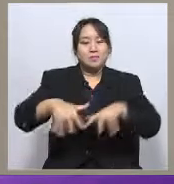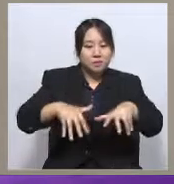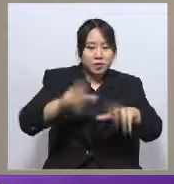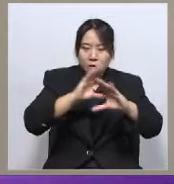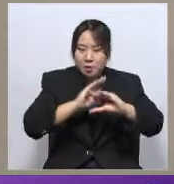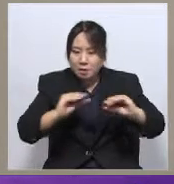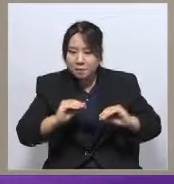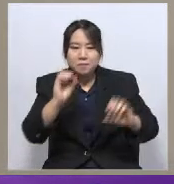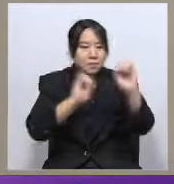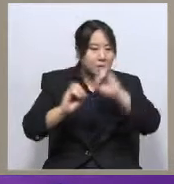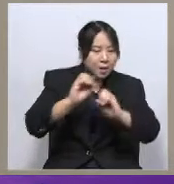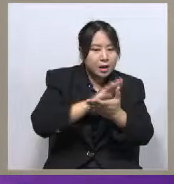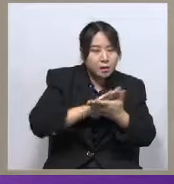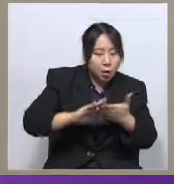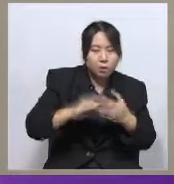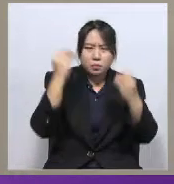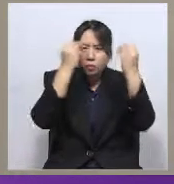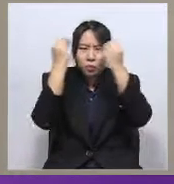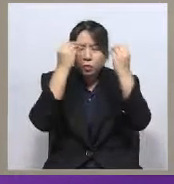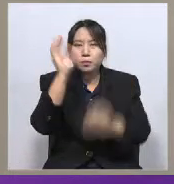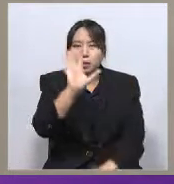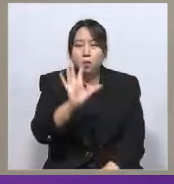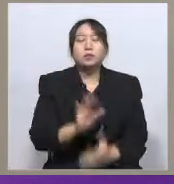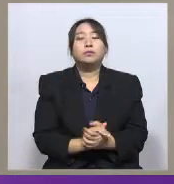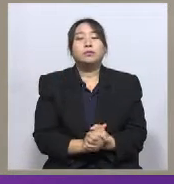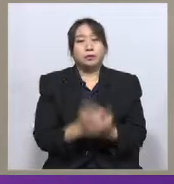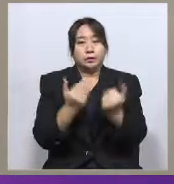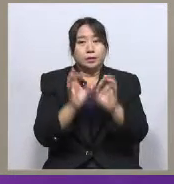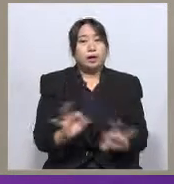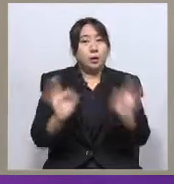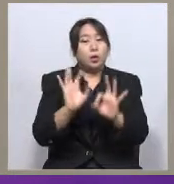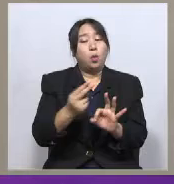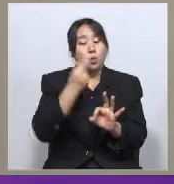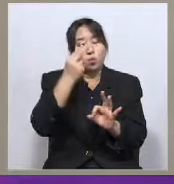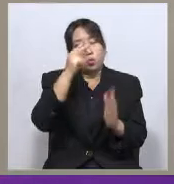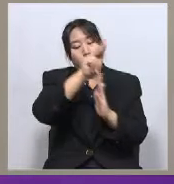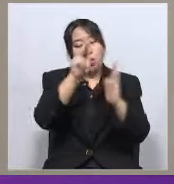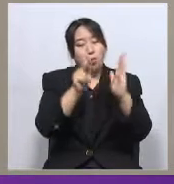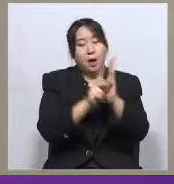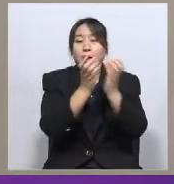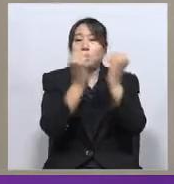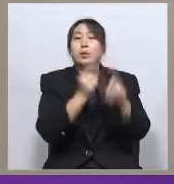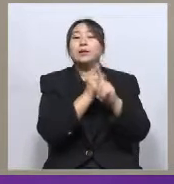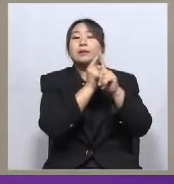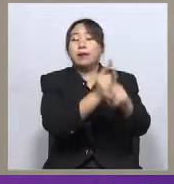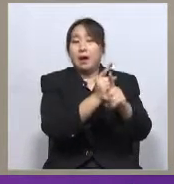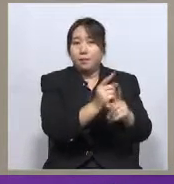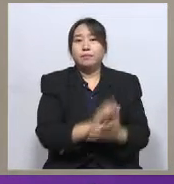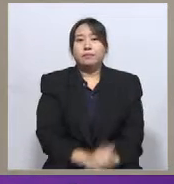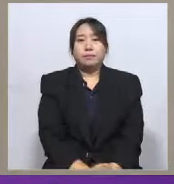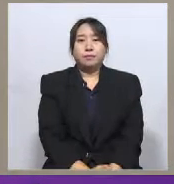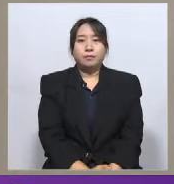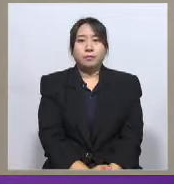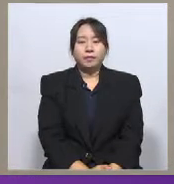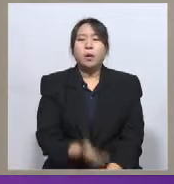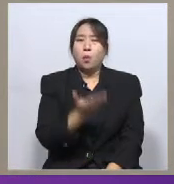ความวุ่นวายสับสนนะเพราะการเมืองนะแต่ขณะเดียวกันก็ต้องดูแลให้เป็นไปตามกฎหมายตามรัฐธรรมนูญต่างๆก็มีอยู่แล้วนะ